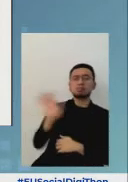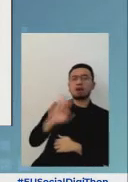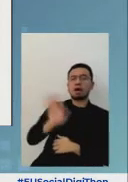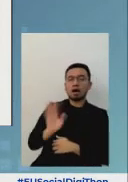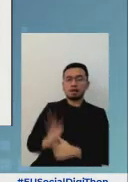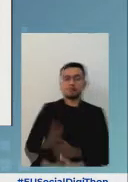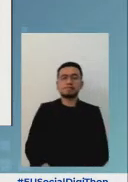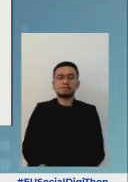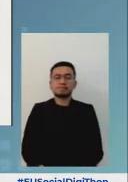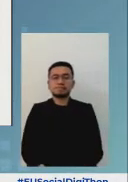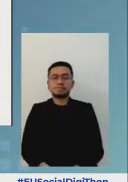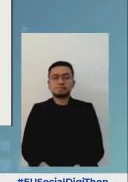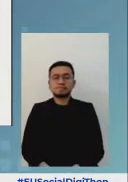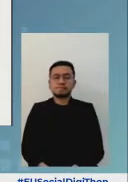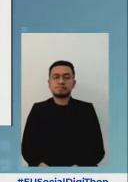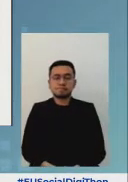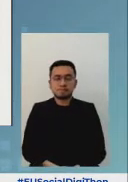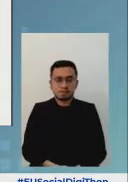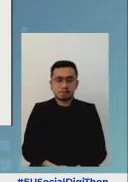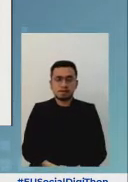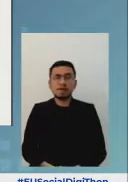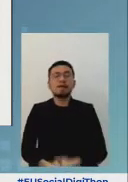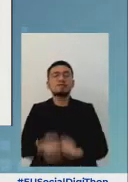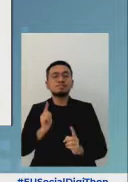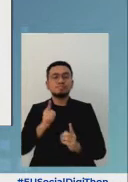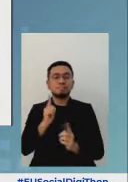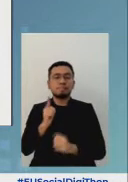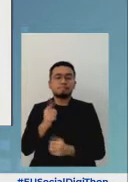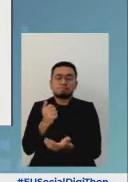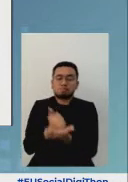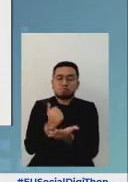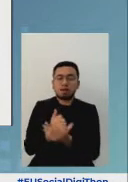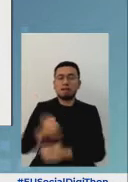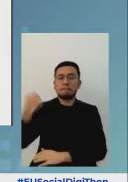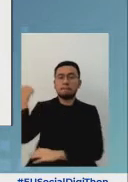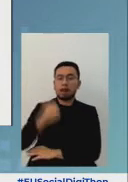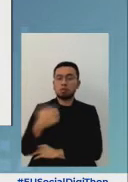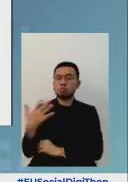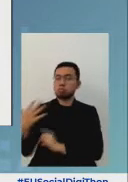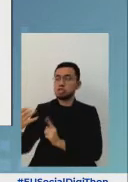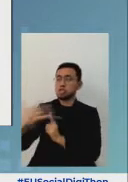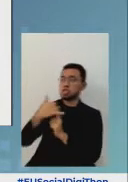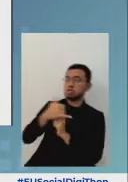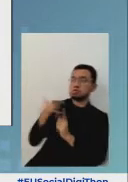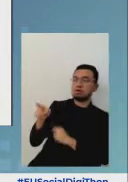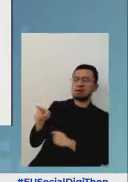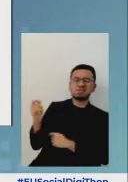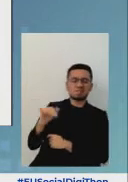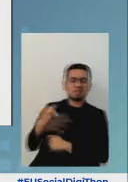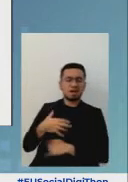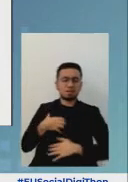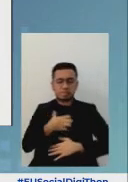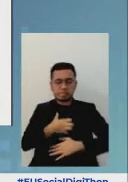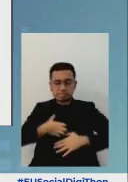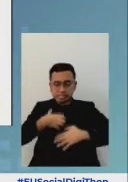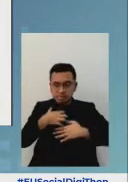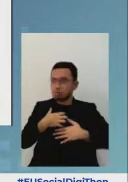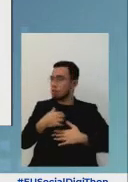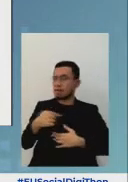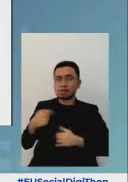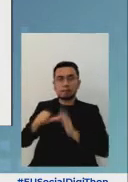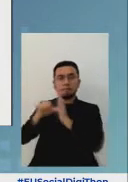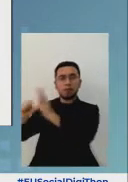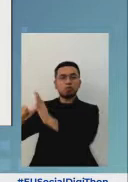seperti itu dia karena penuh penderitaan juga sebenarnya, ya. Jadi dia sebenarnya butuh ditolong dan disayang juga sebetulnya. Baik, kalau